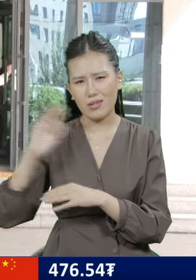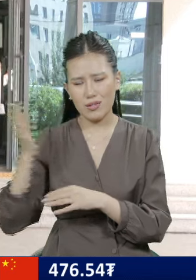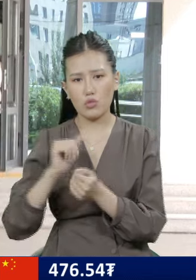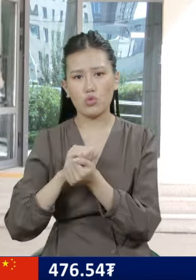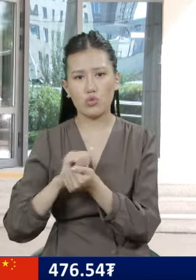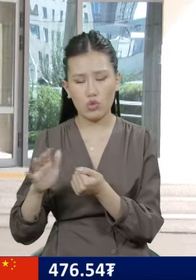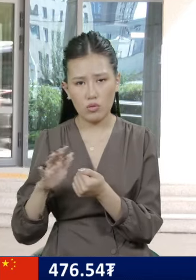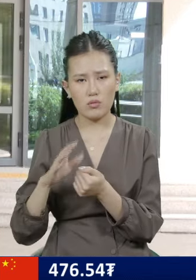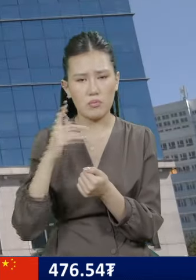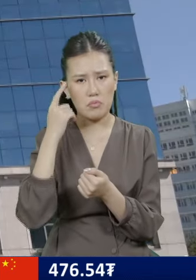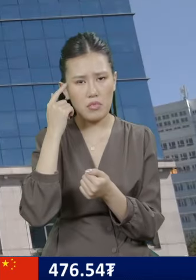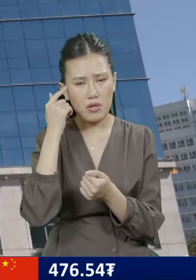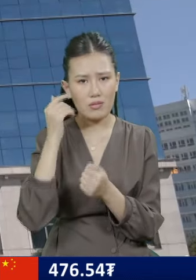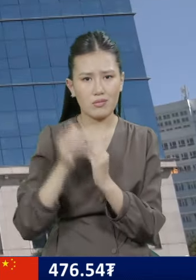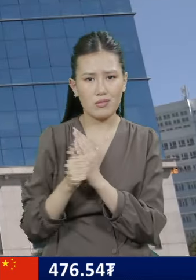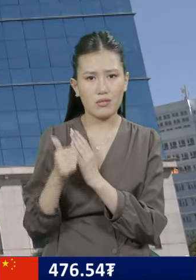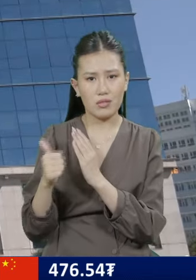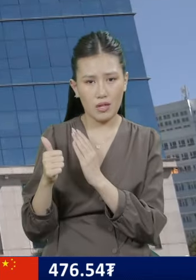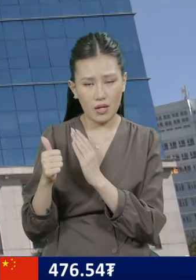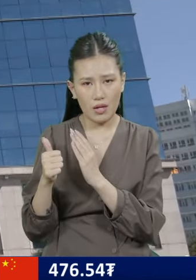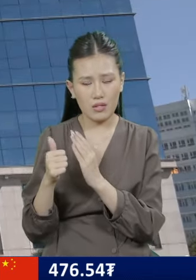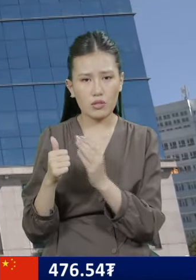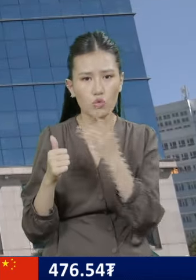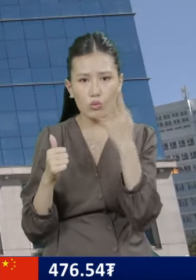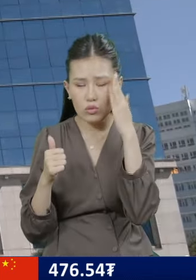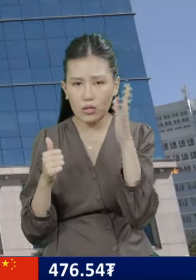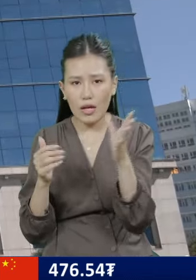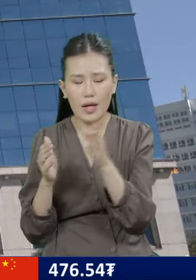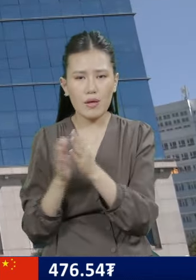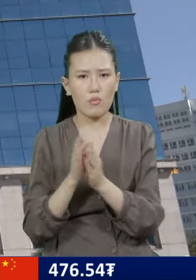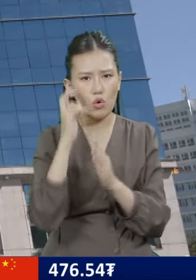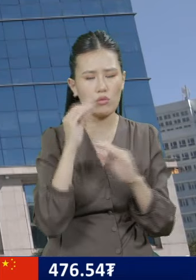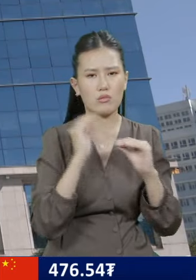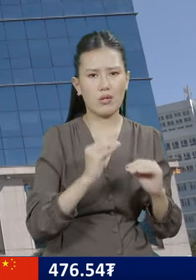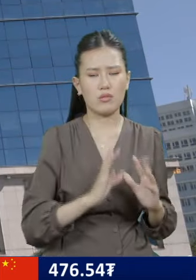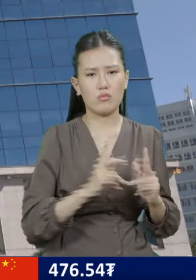мэрэгчлэнүүдийн мэдлэг ур чадварыг боловсролын салбарт шингээх боломж шин сайлгч байж болох юм уу?